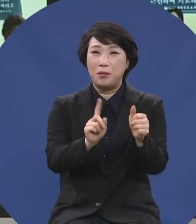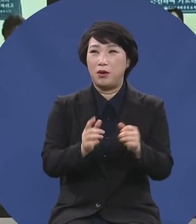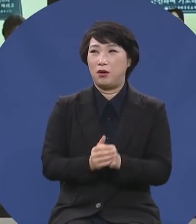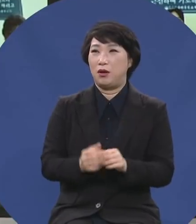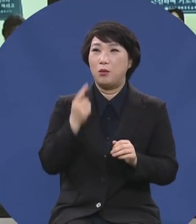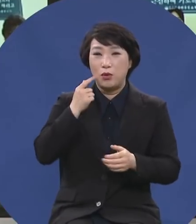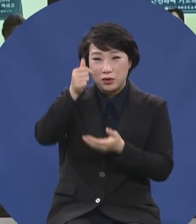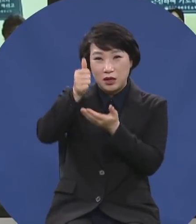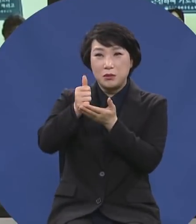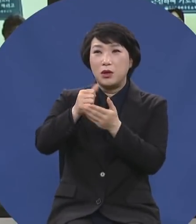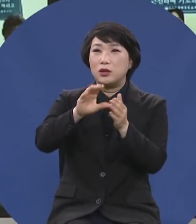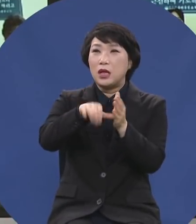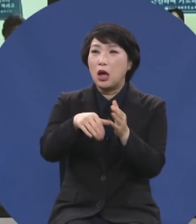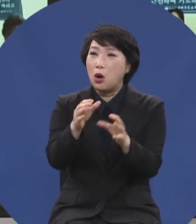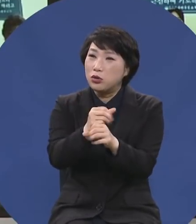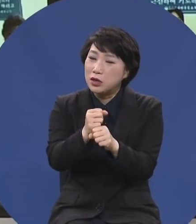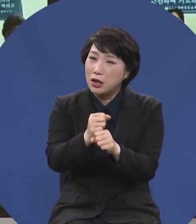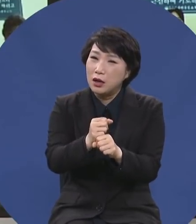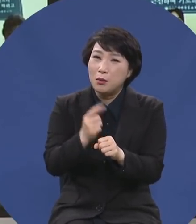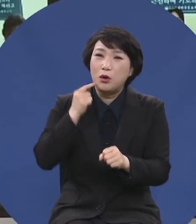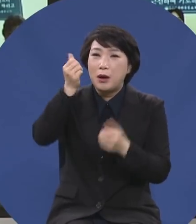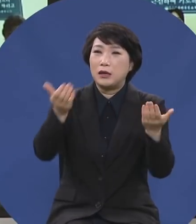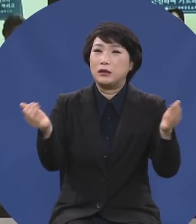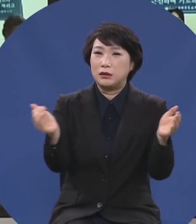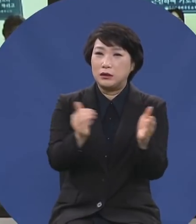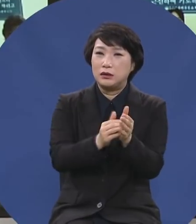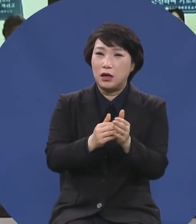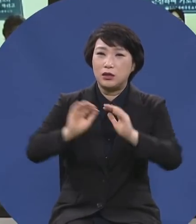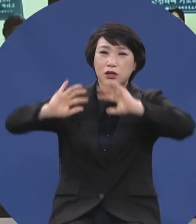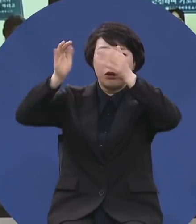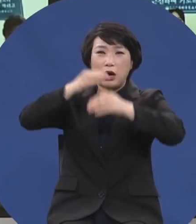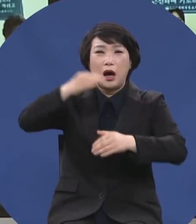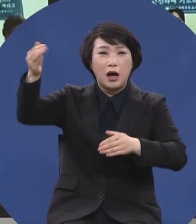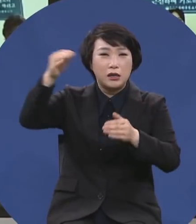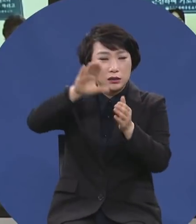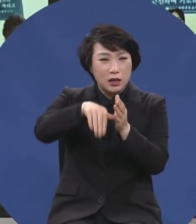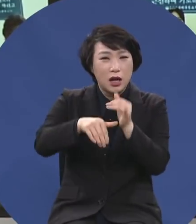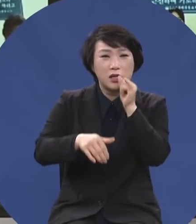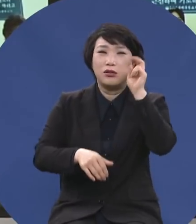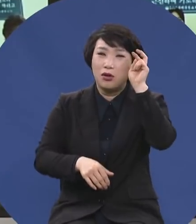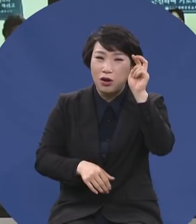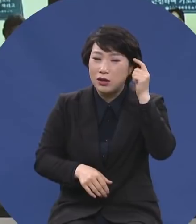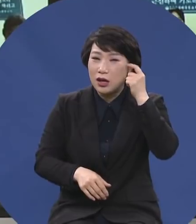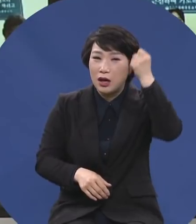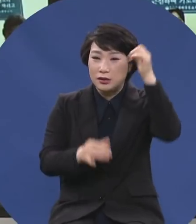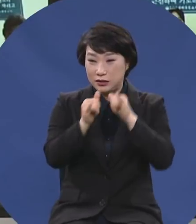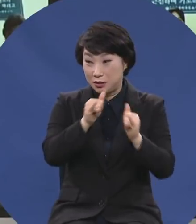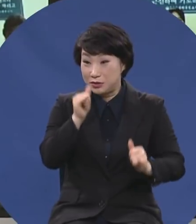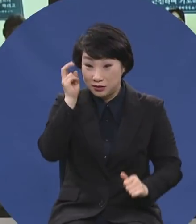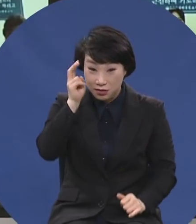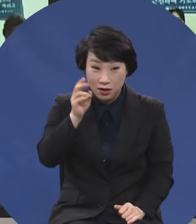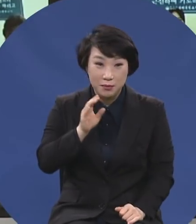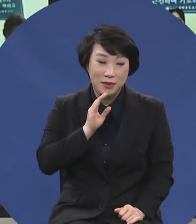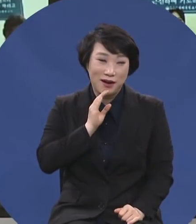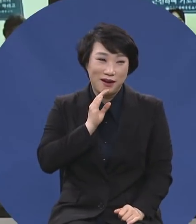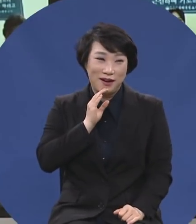그래도 어느 땐가는 목회를 마치고 갈 때가 있을 것이다 이런 분도 있을 것이고